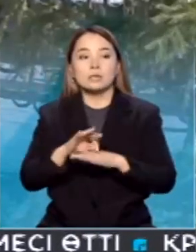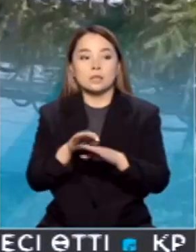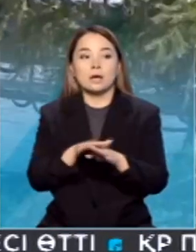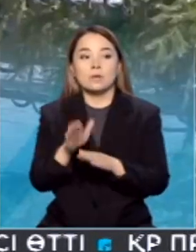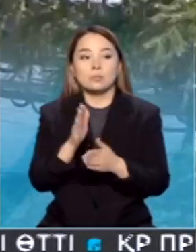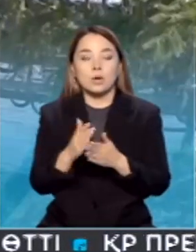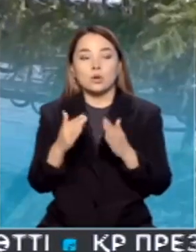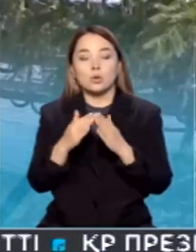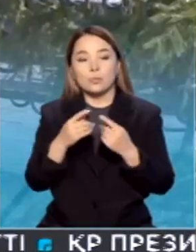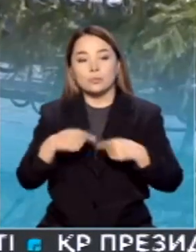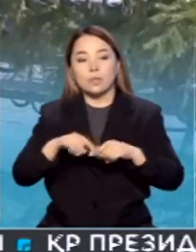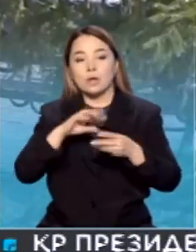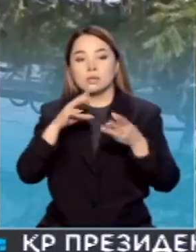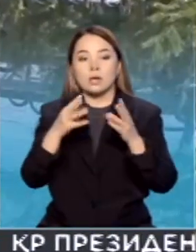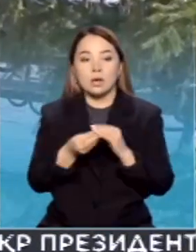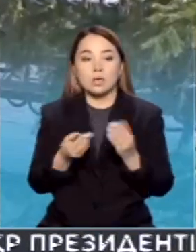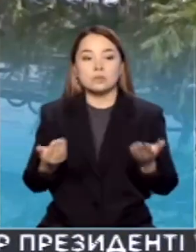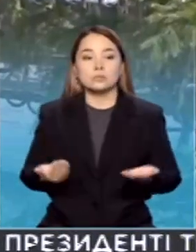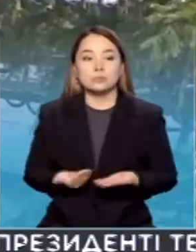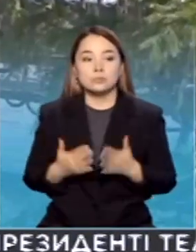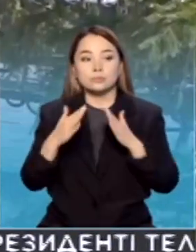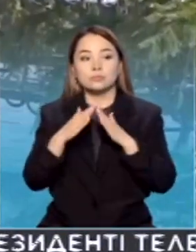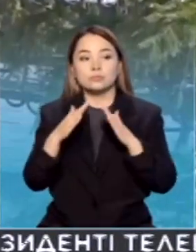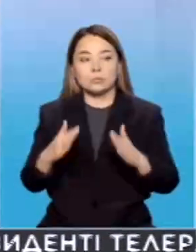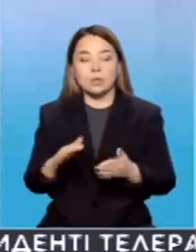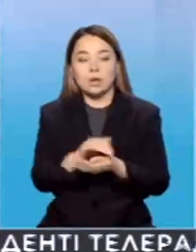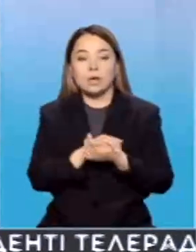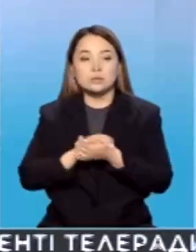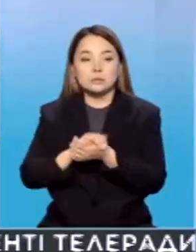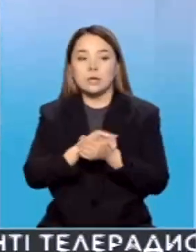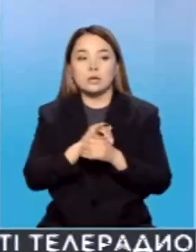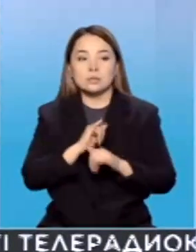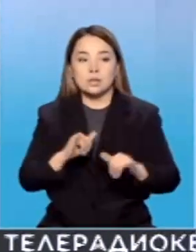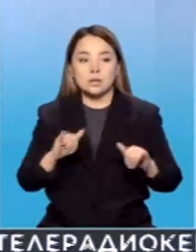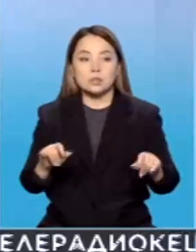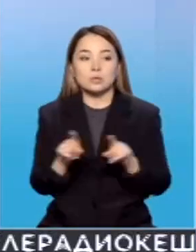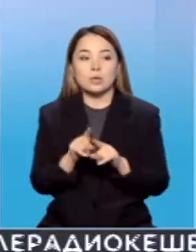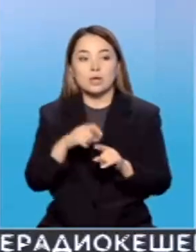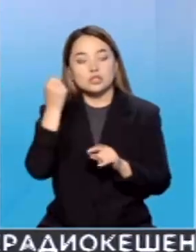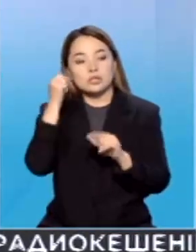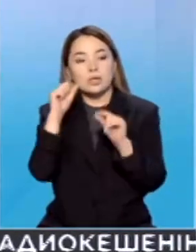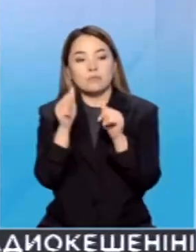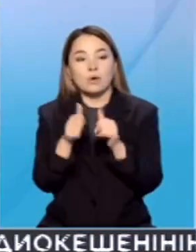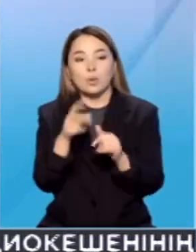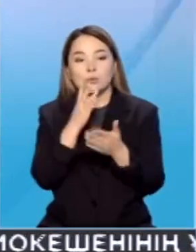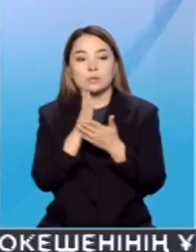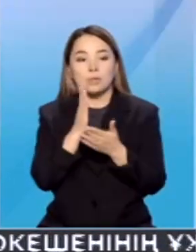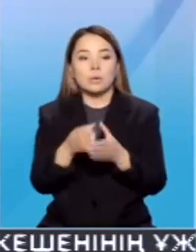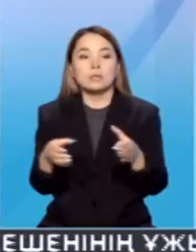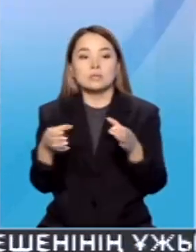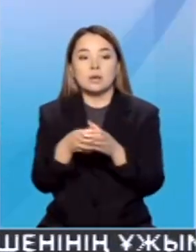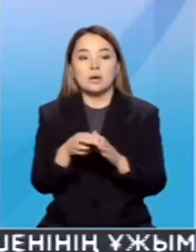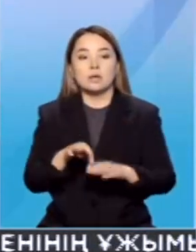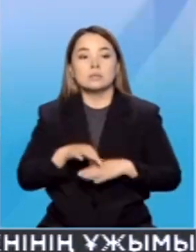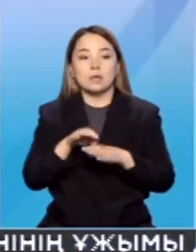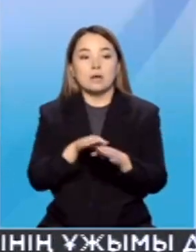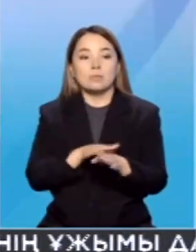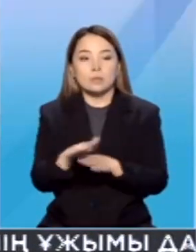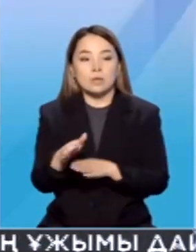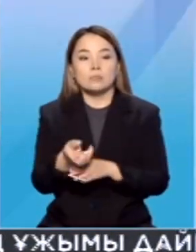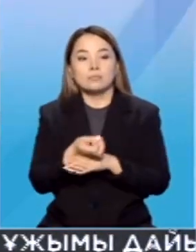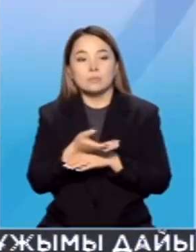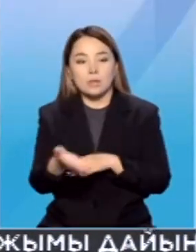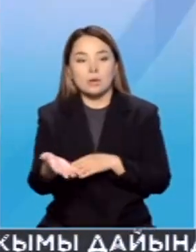Barlığı uyumşıldık pen şaŋıraqqa uuq qadap tatuuluqqa tamır bolğan ıntımaq simvolun körsetti. Jumıla tuurlıq,